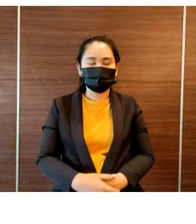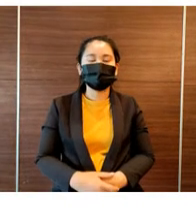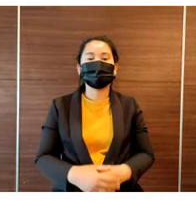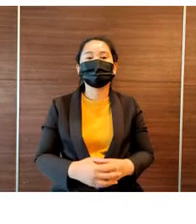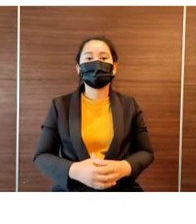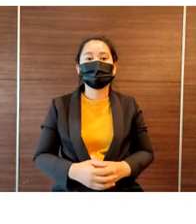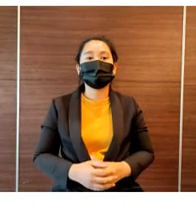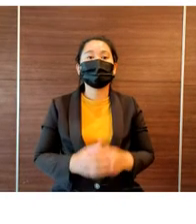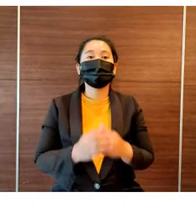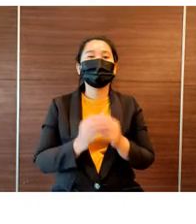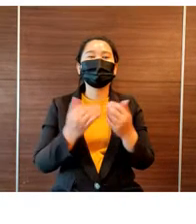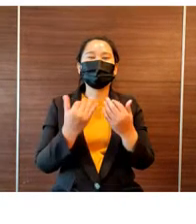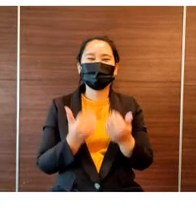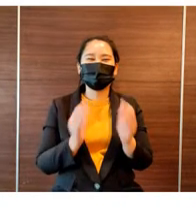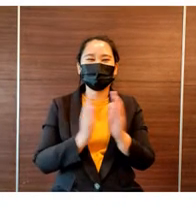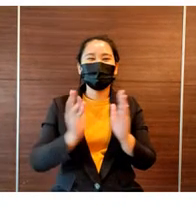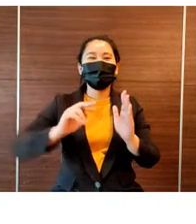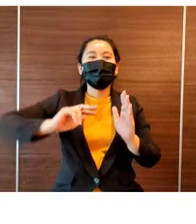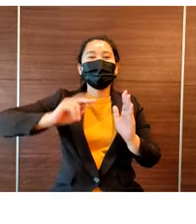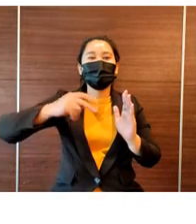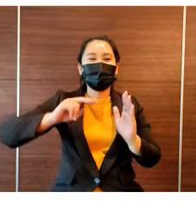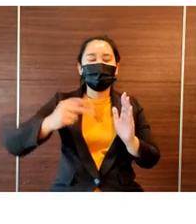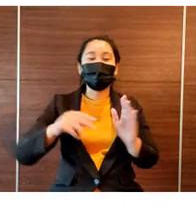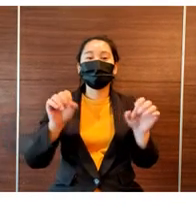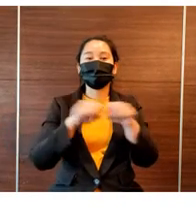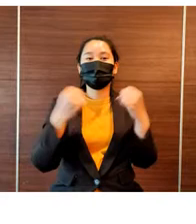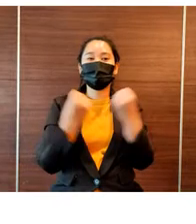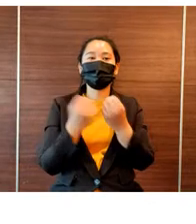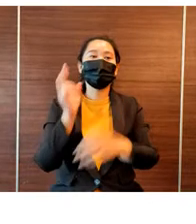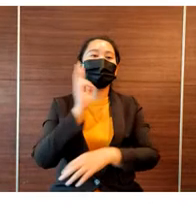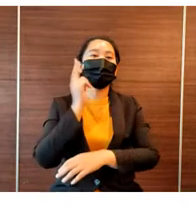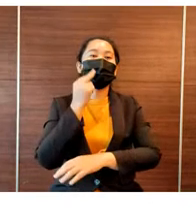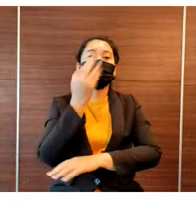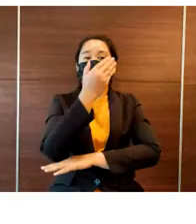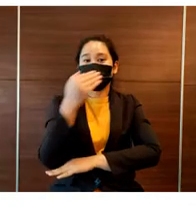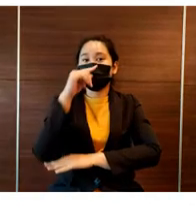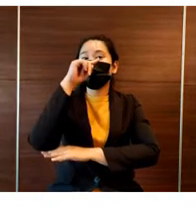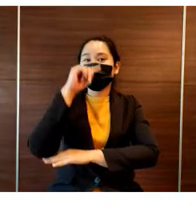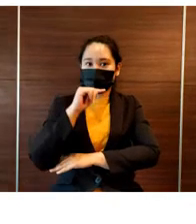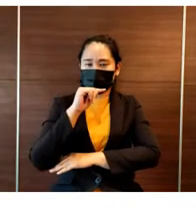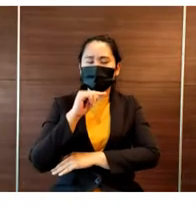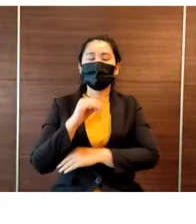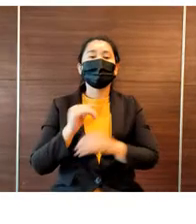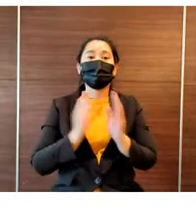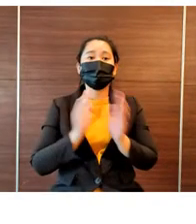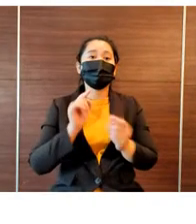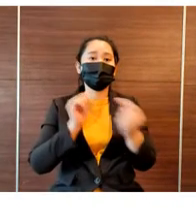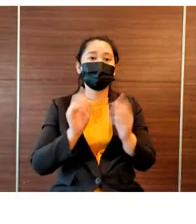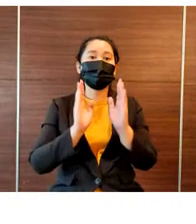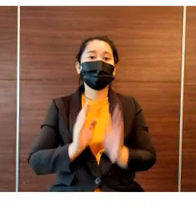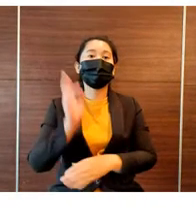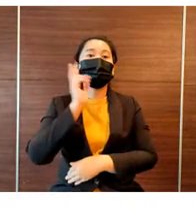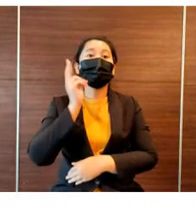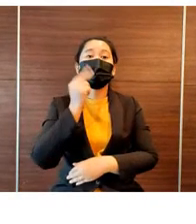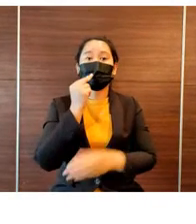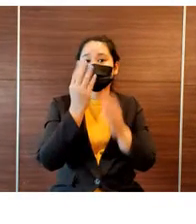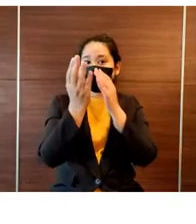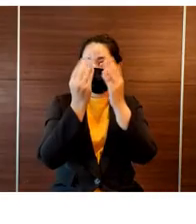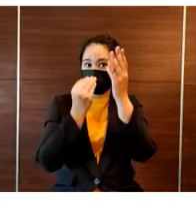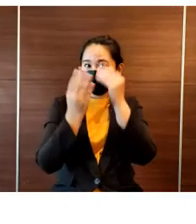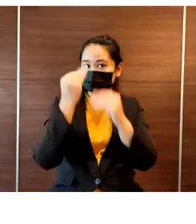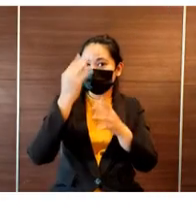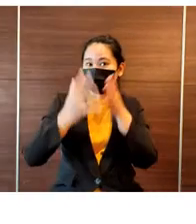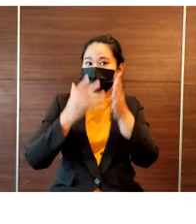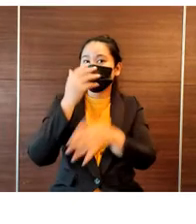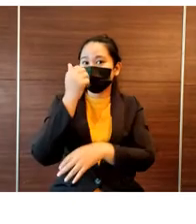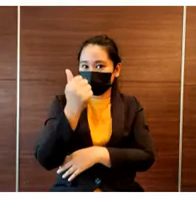ได้ให้ผู้ที่มีความบกพร่องทางการได้ยินนะคะได้การมีส่วนร่วมตรงนี้ด้วย For English speaking participants this